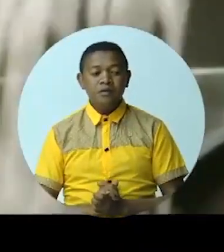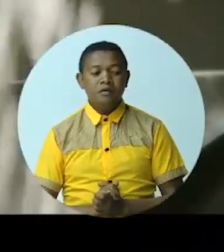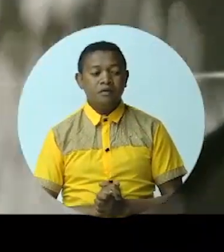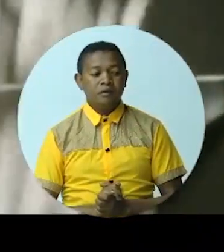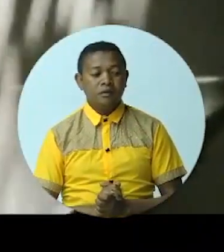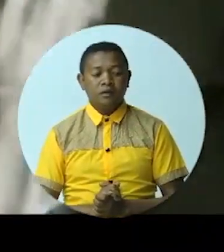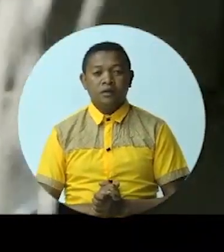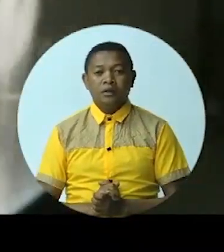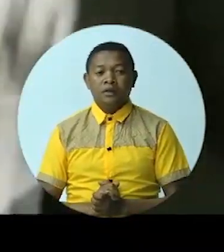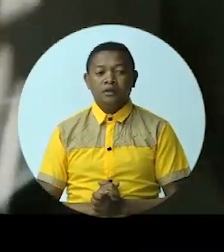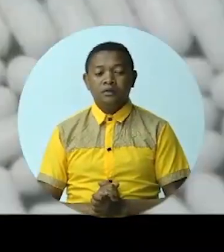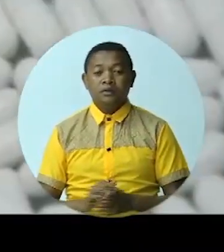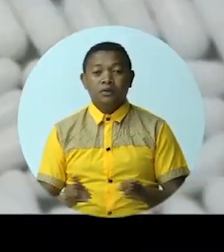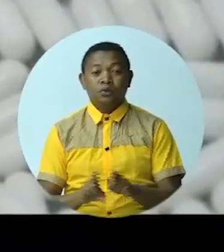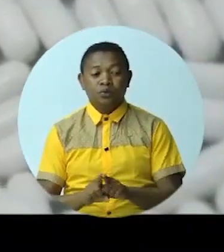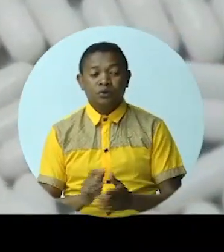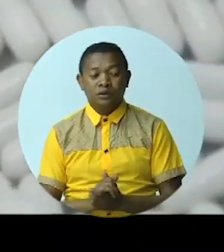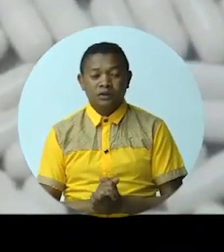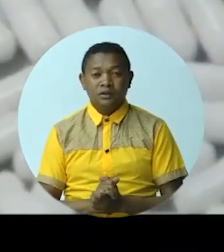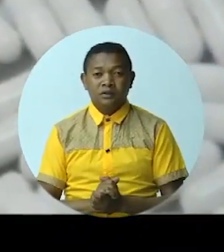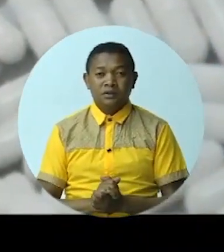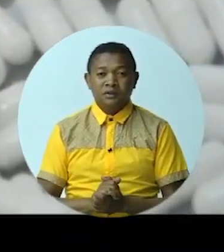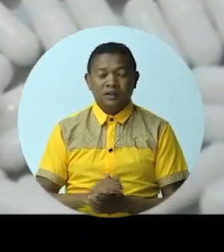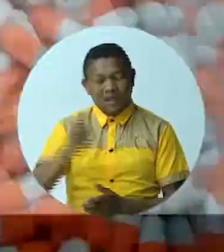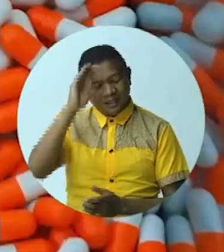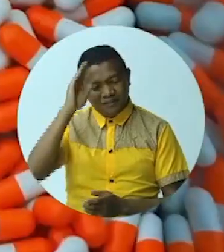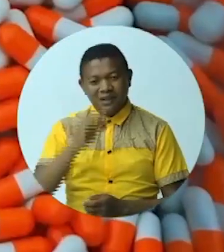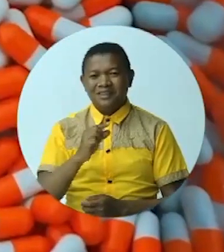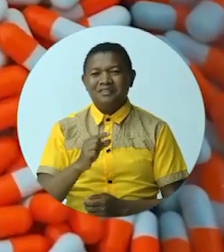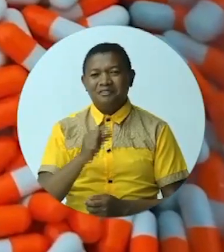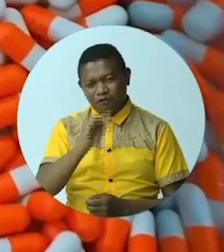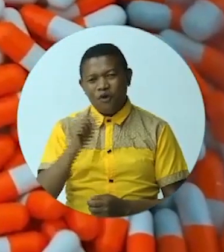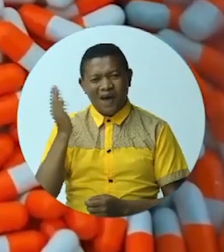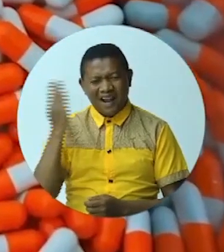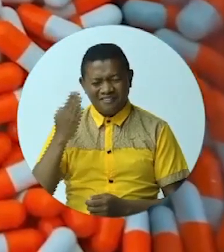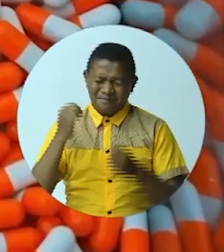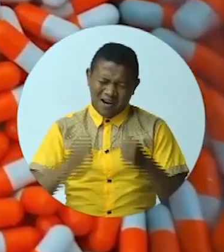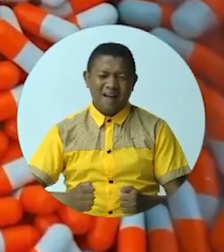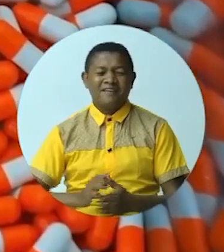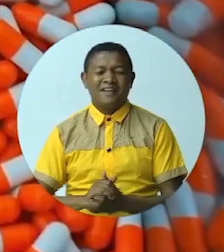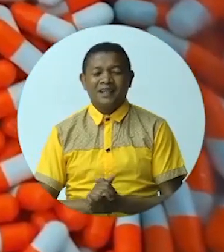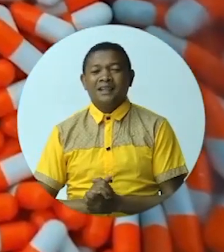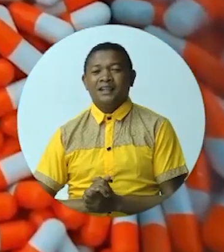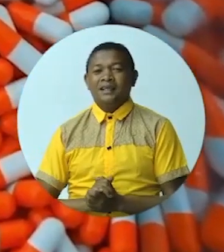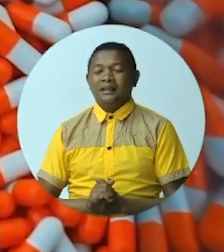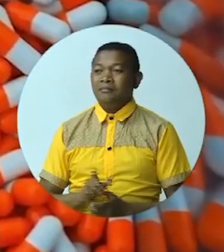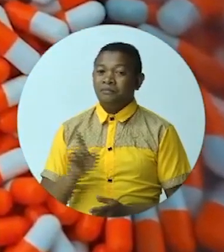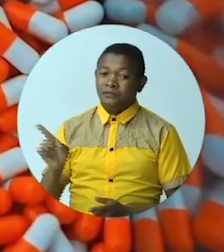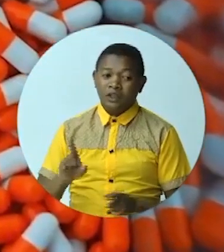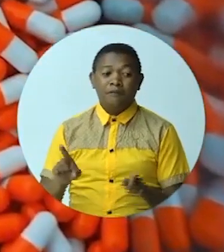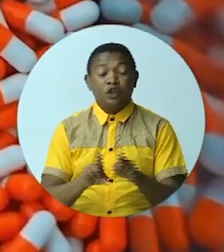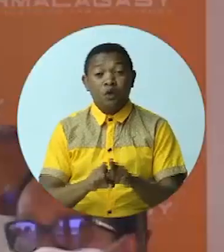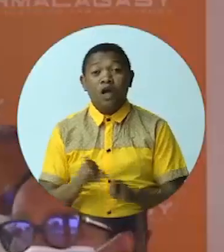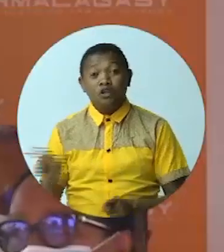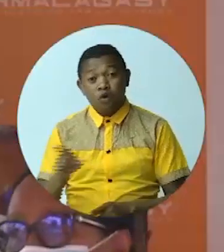ambin'ny folo a no hovokarin'ny farimalagasy. Ao anatin'izany a ohatra ny fanafody